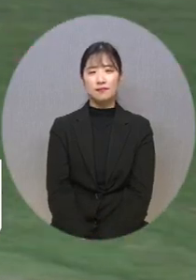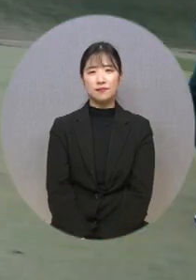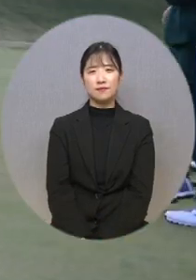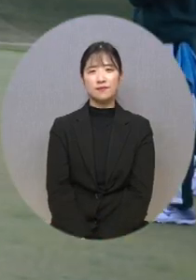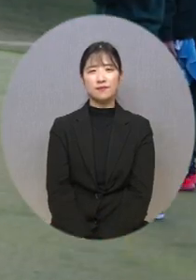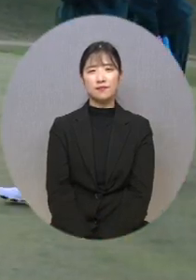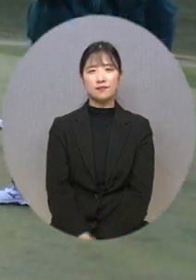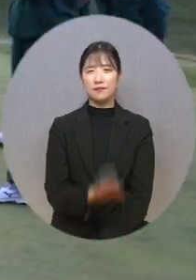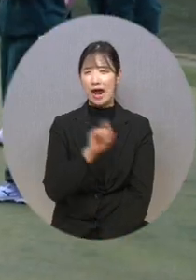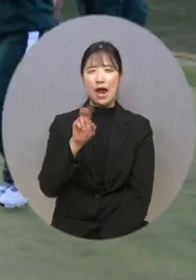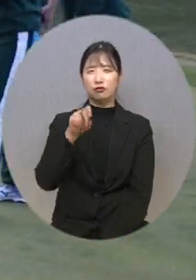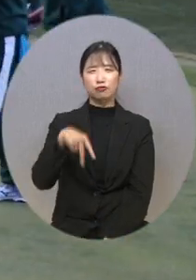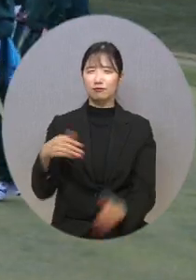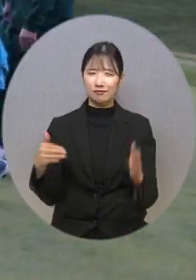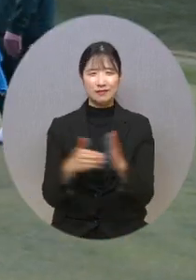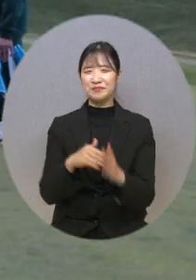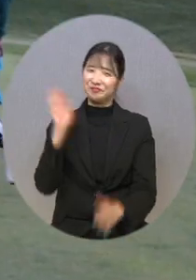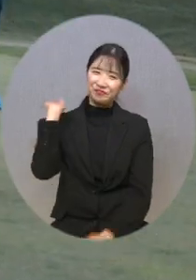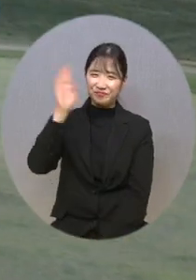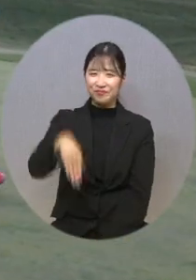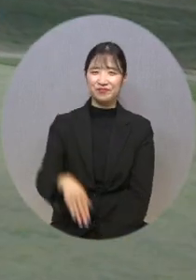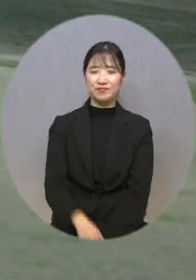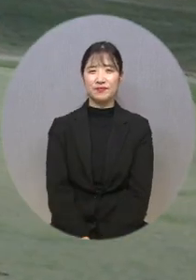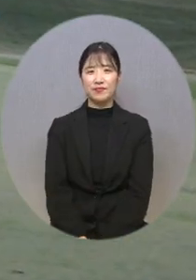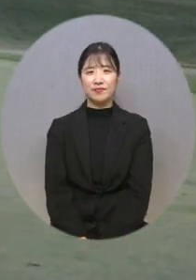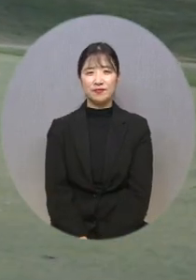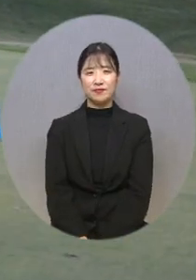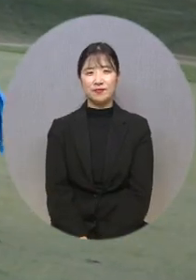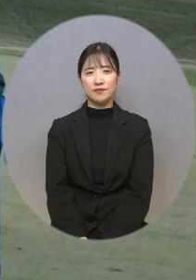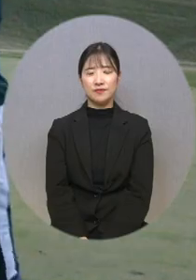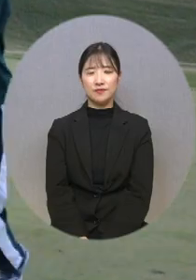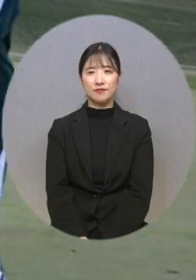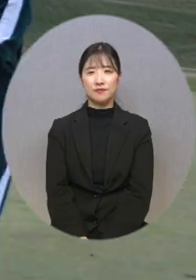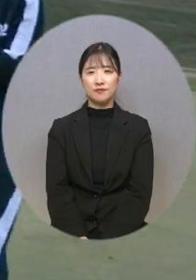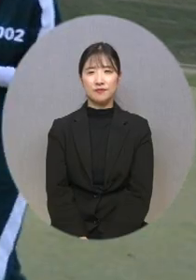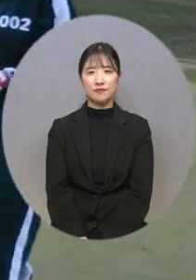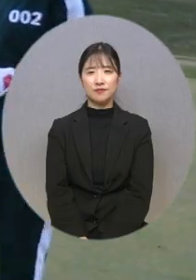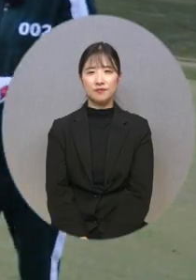아웃! 가시죠! 가시죠! 어, 예!